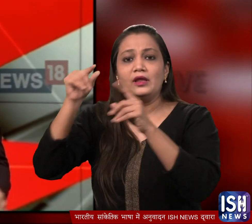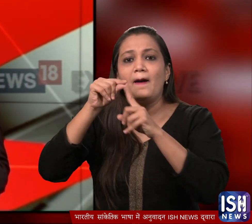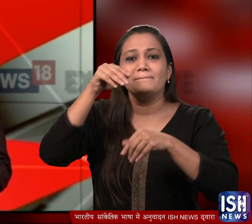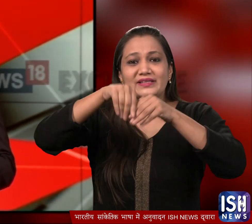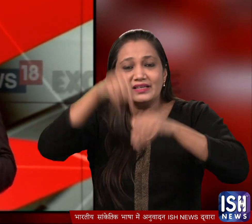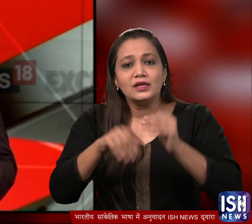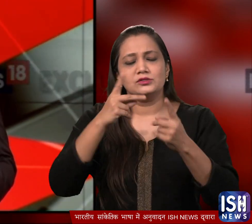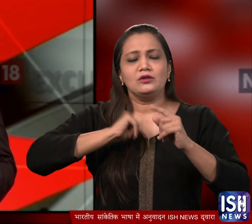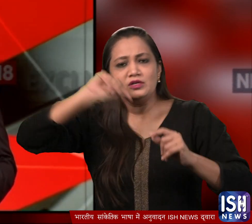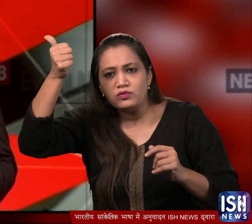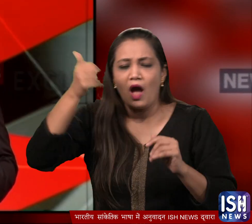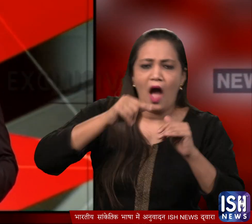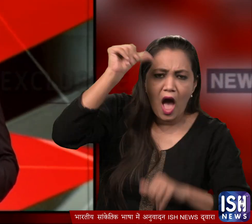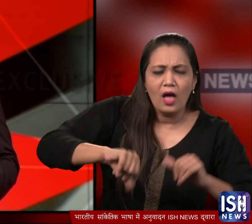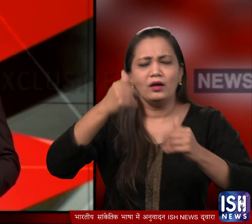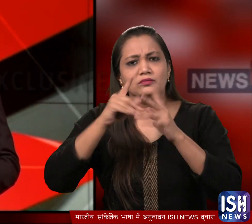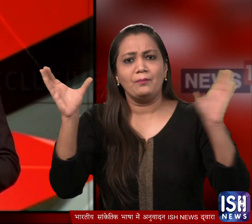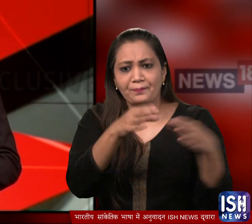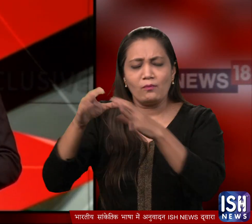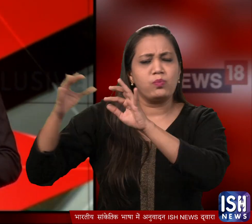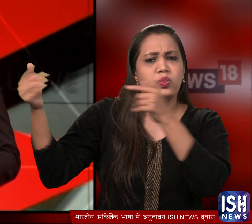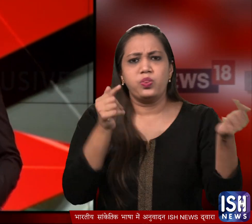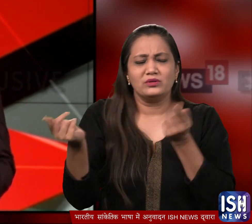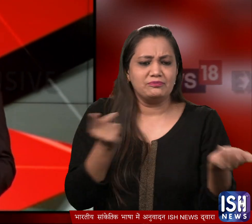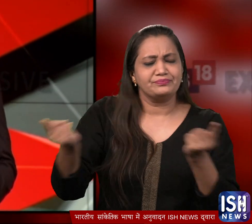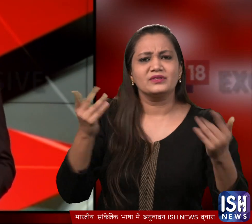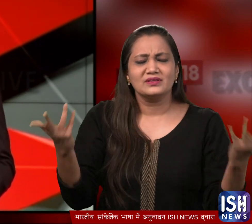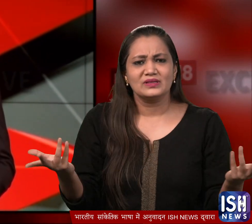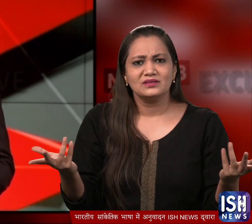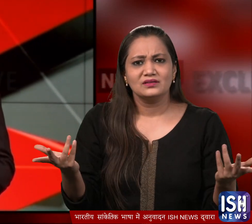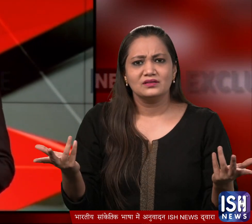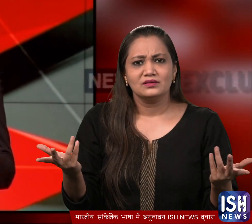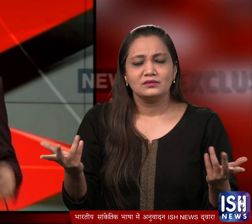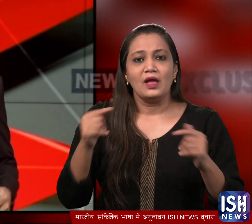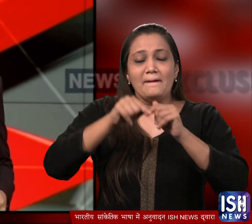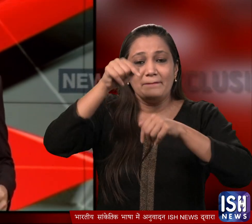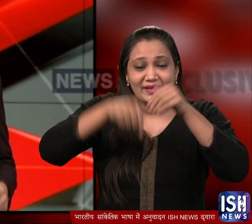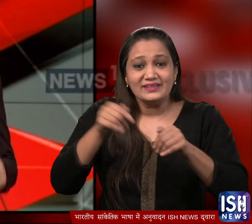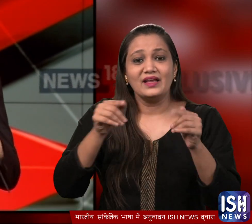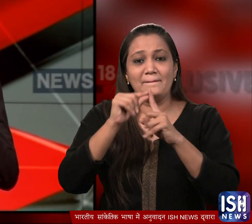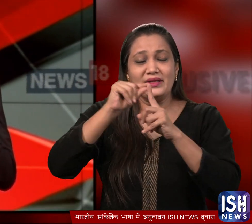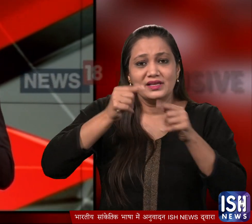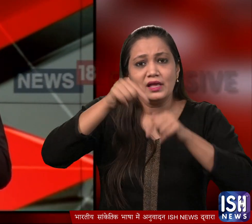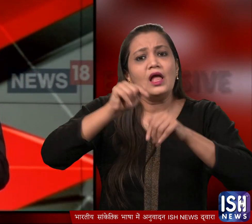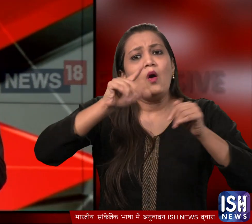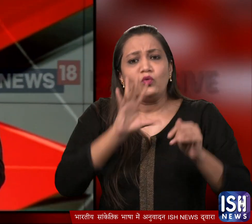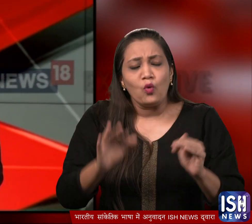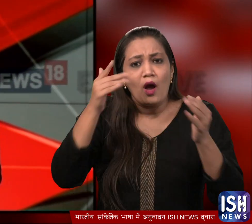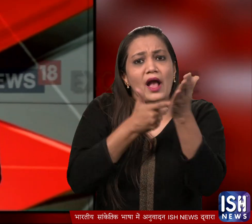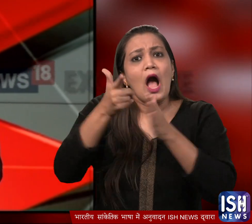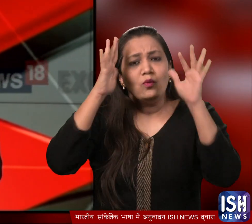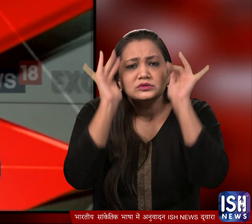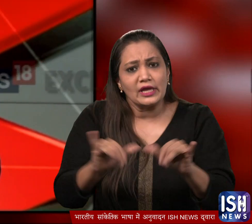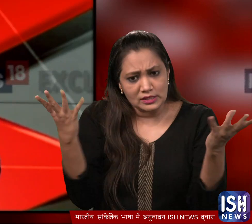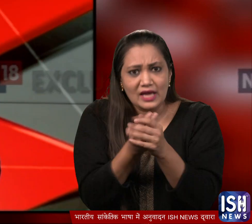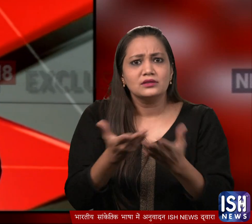बना लिए हैं। अब पंचायत चुनाव लड़ने और जीतने के लिए जातियों के बीच रंजिश भी पैदा कर देना चाहते हैं। हम ये भी भूल जाते हैं कि पंचायत चुनाव के बाद भी हम